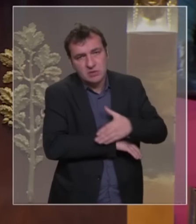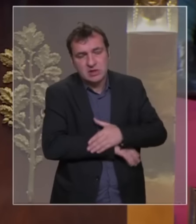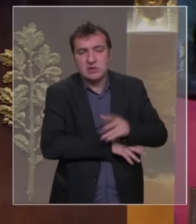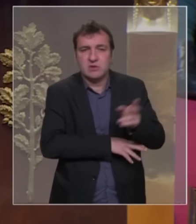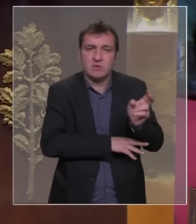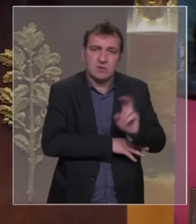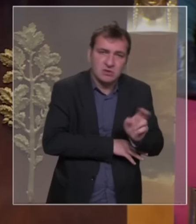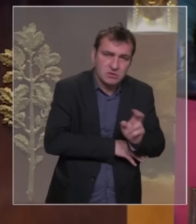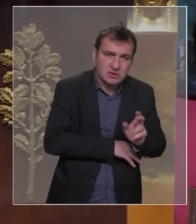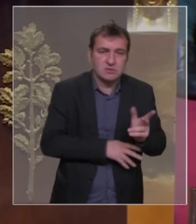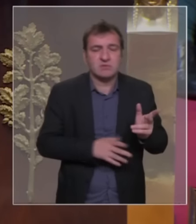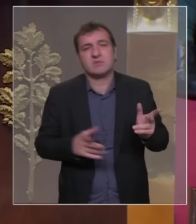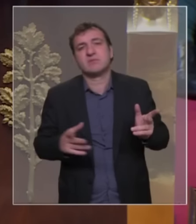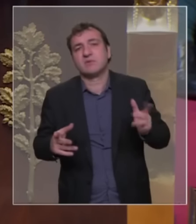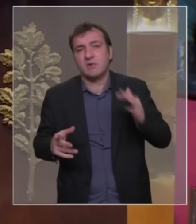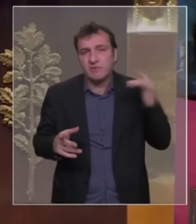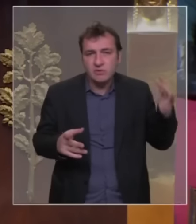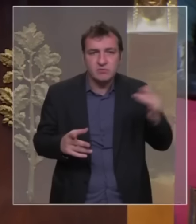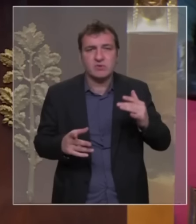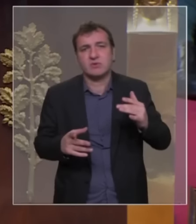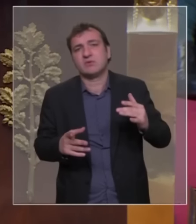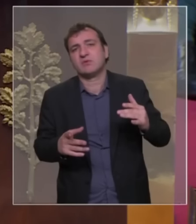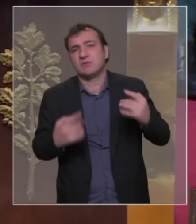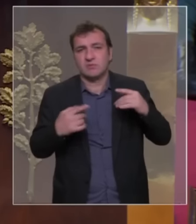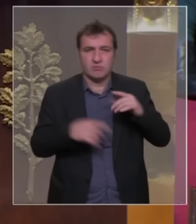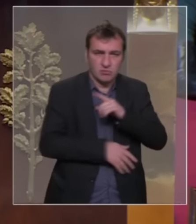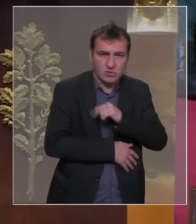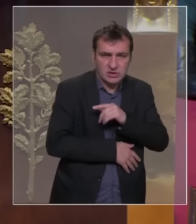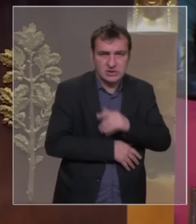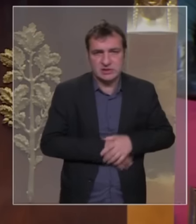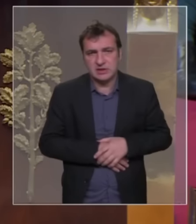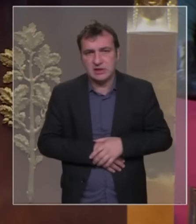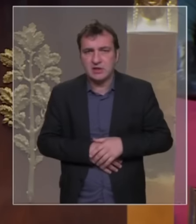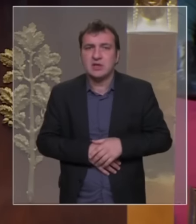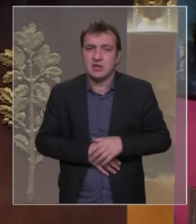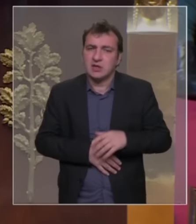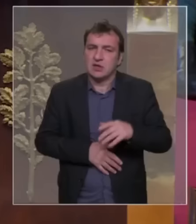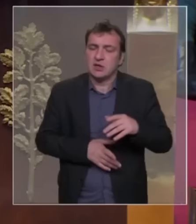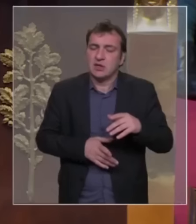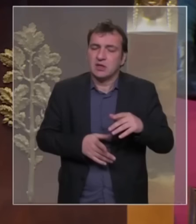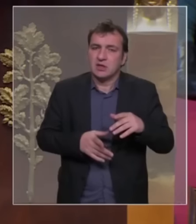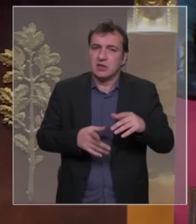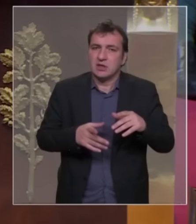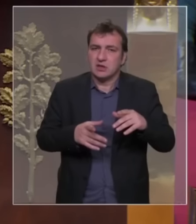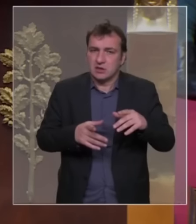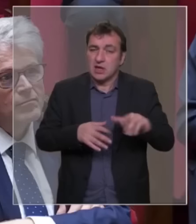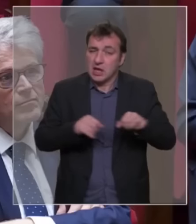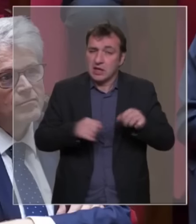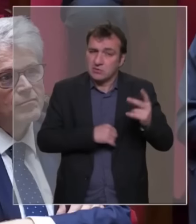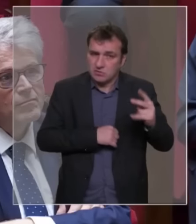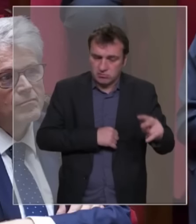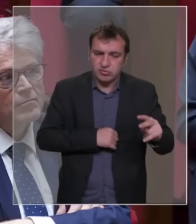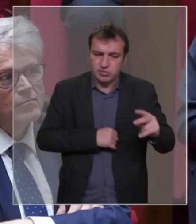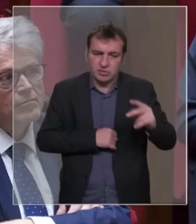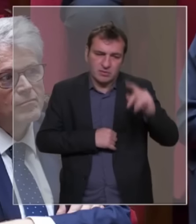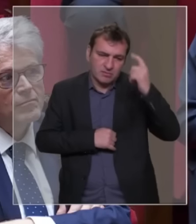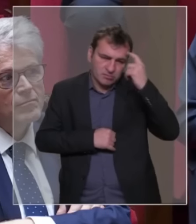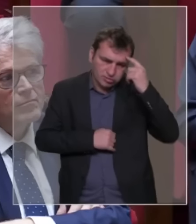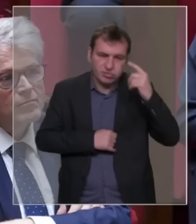n'en citer que quelques-uns, s'attacheront à valoriser un volet bénévolat dans leurs actions.